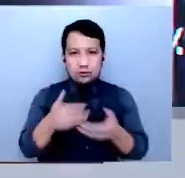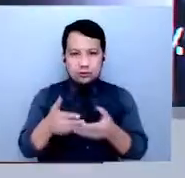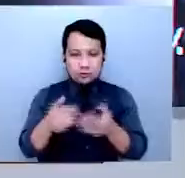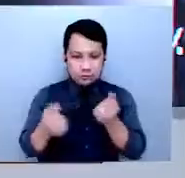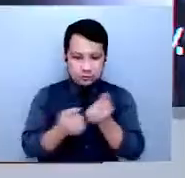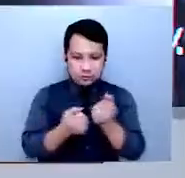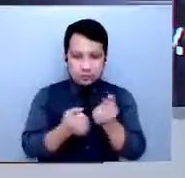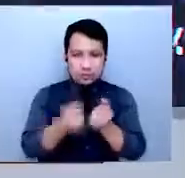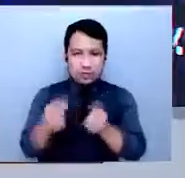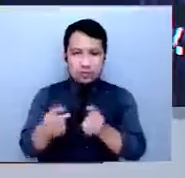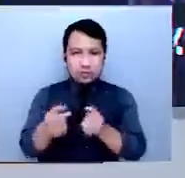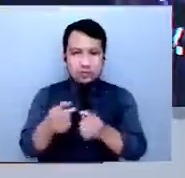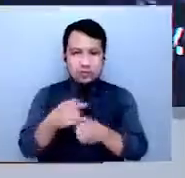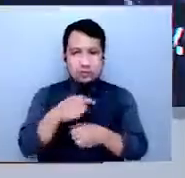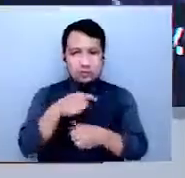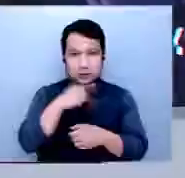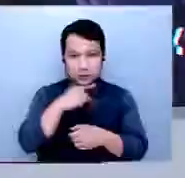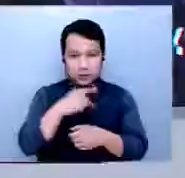karne.